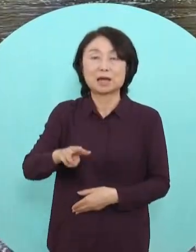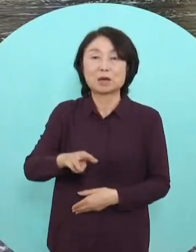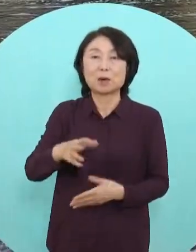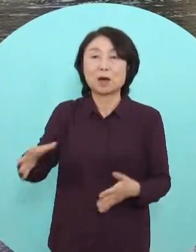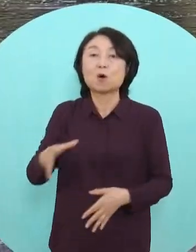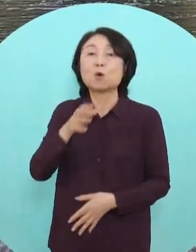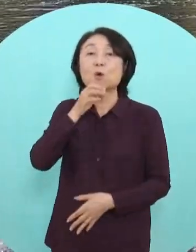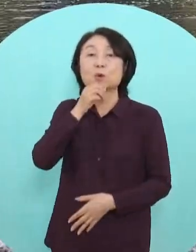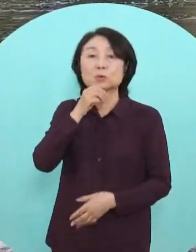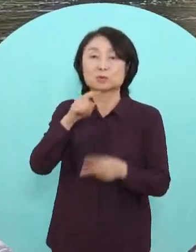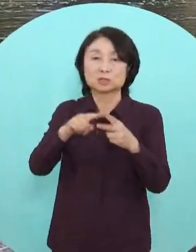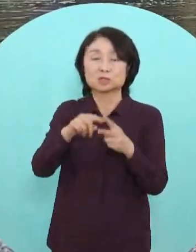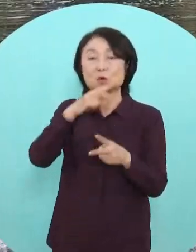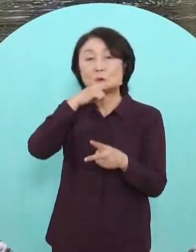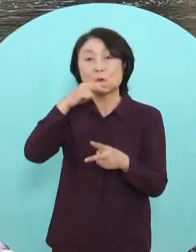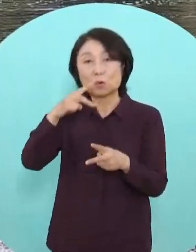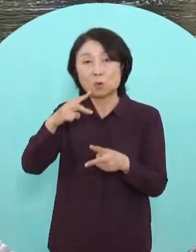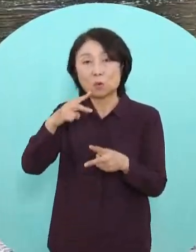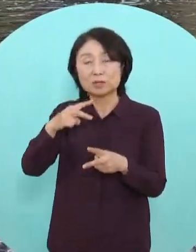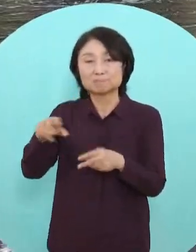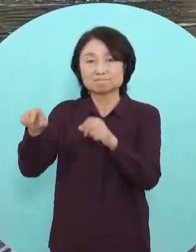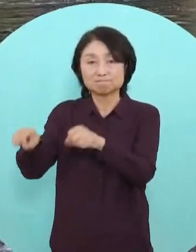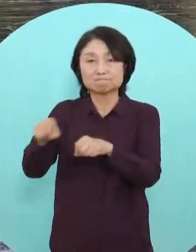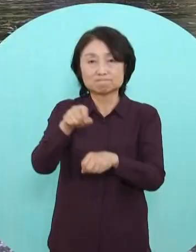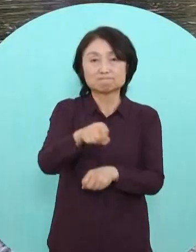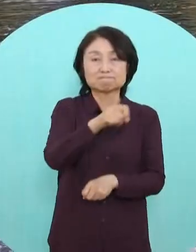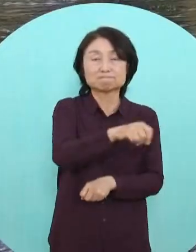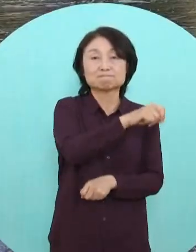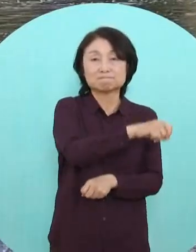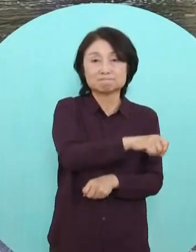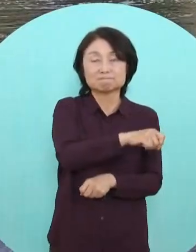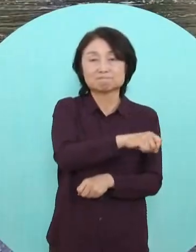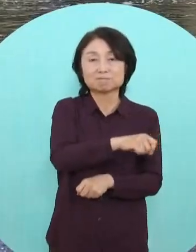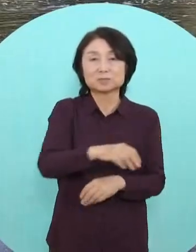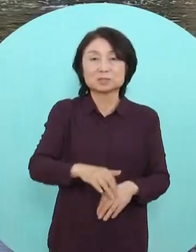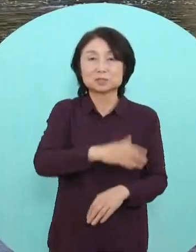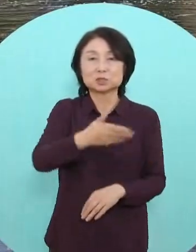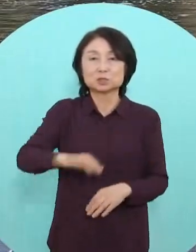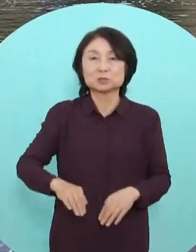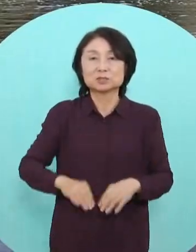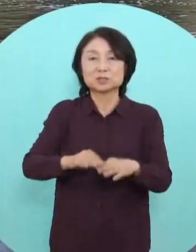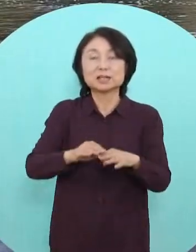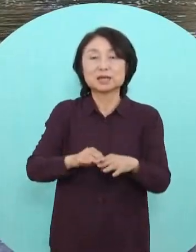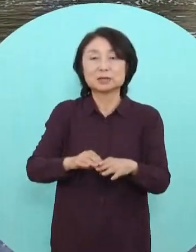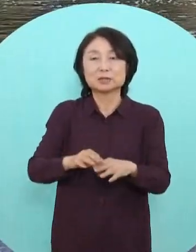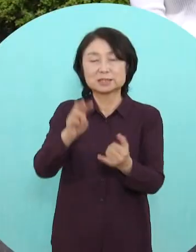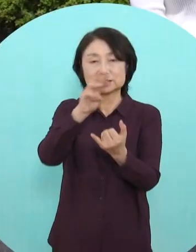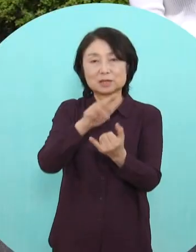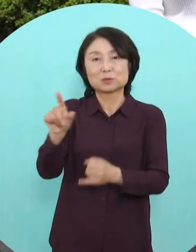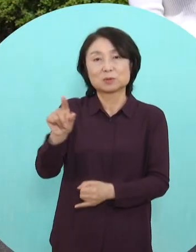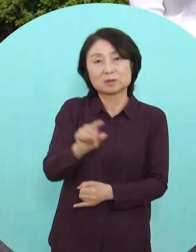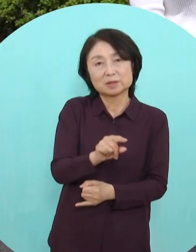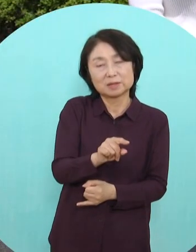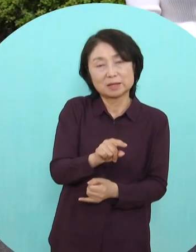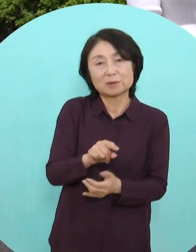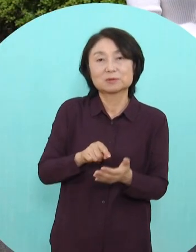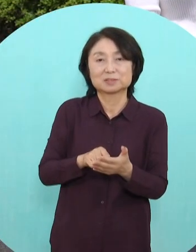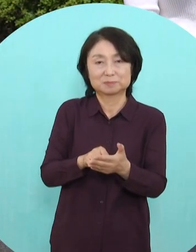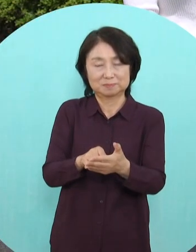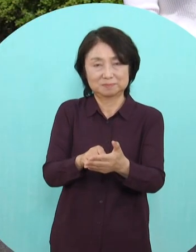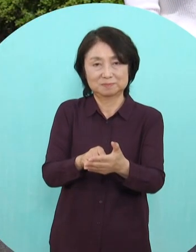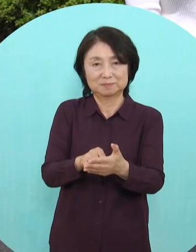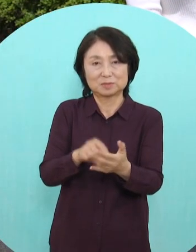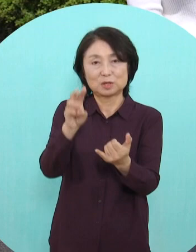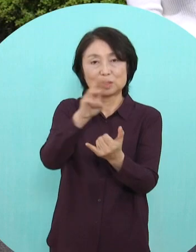市、小郡地域にポンプを配備し、浸水被害の軽減を図ります。 今日は防